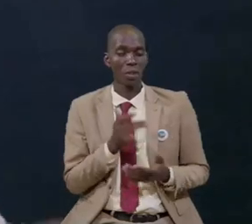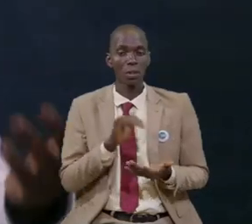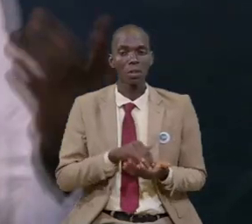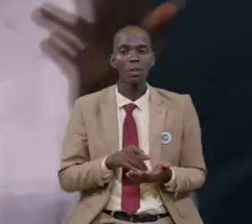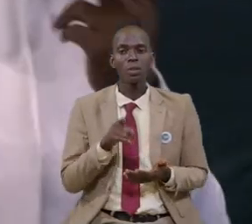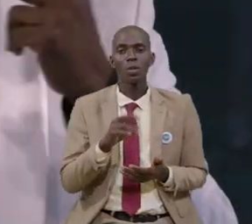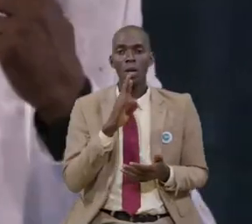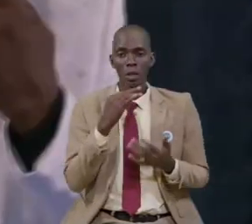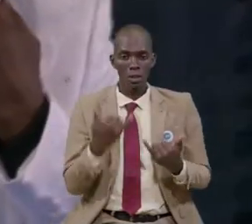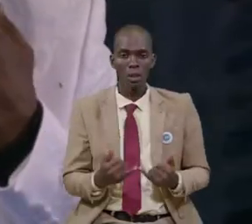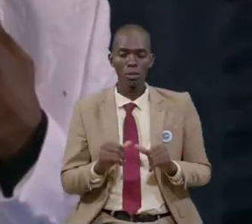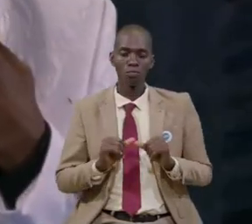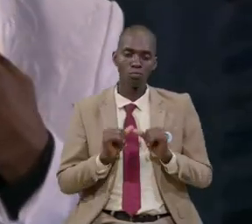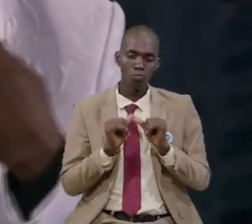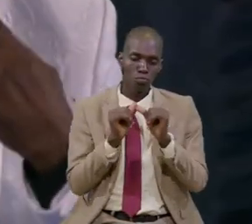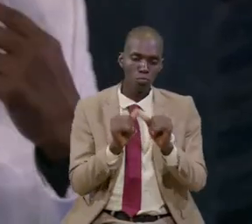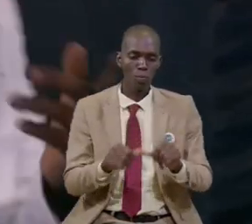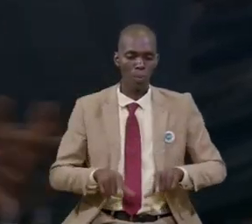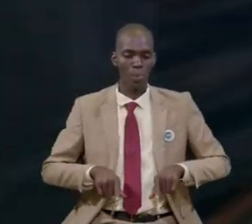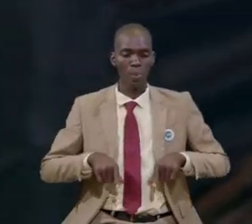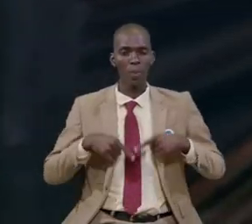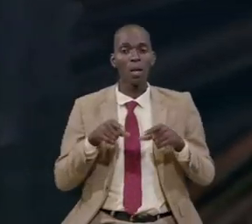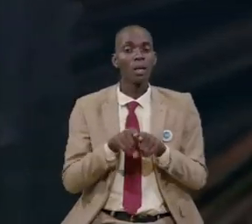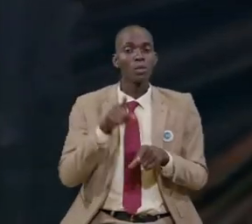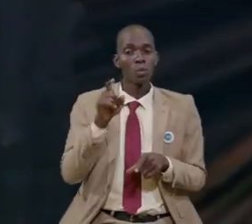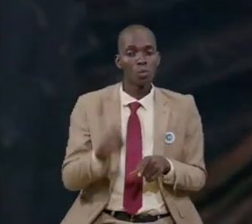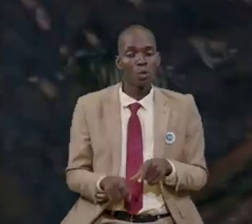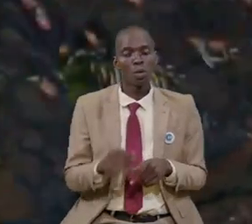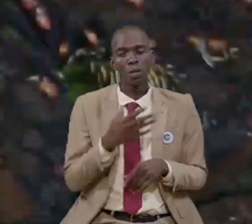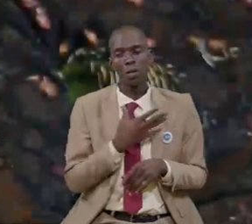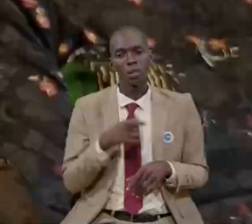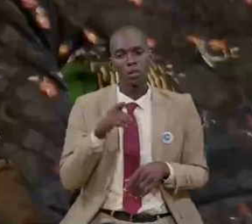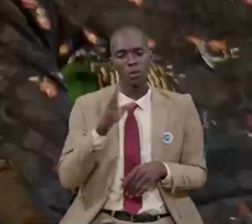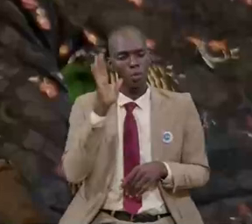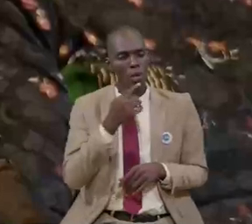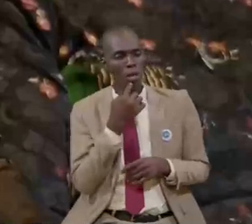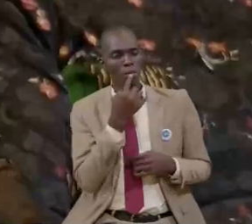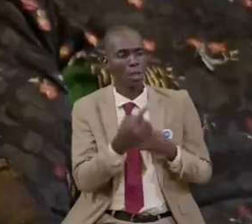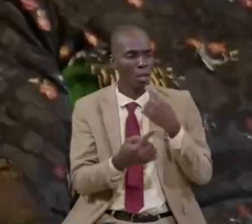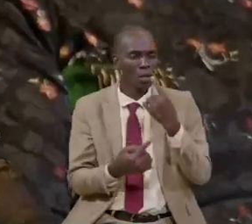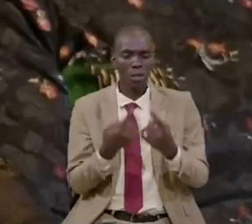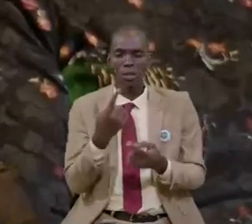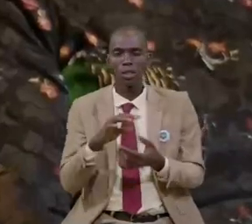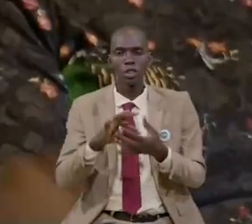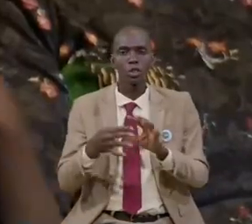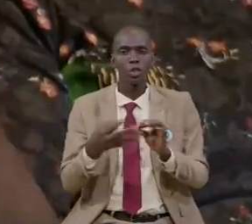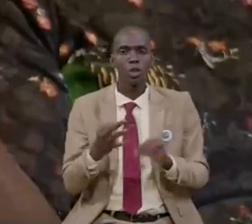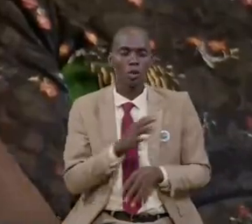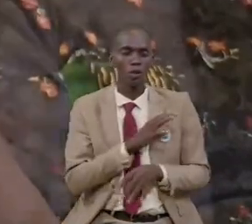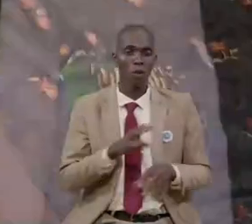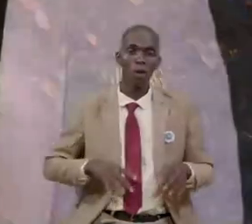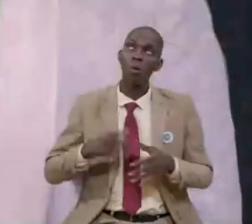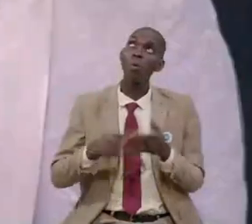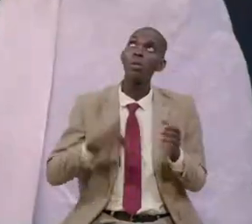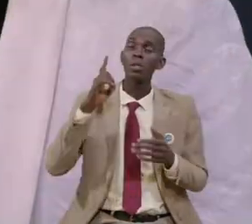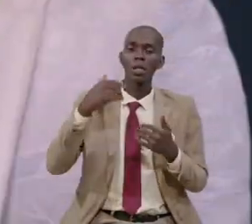vivre comme cela se doit. Et vous allez dire, vous allez raconter l'histoire de Christ, ce qu'il a fait dans votre vie.